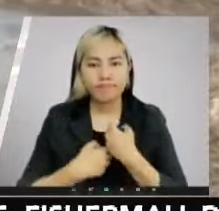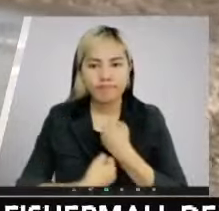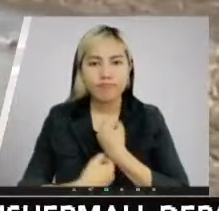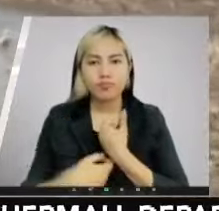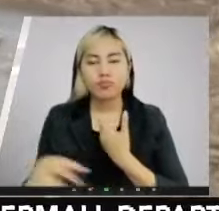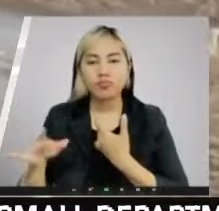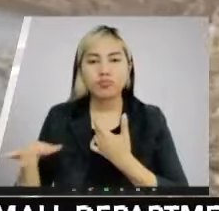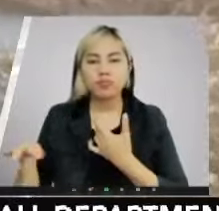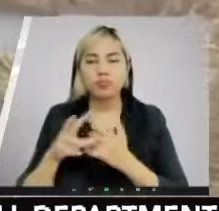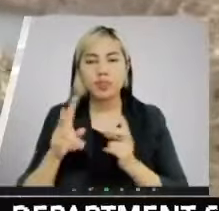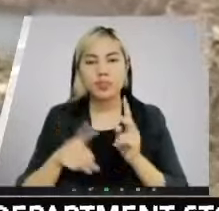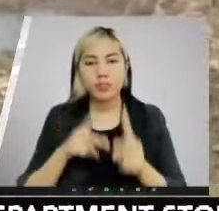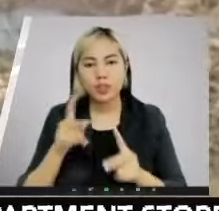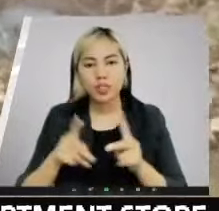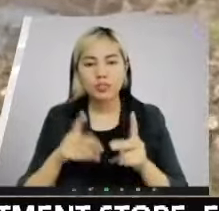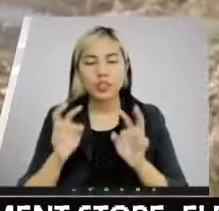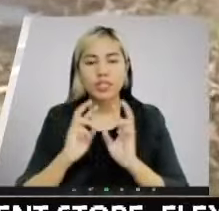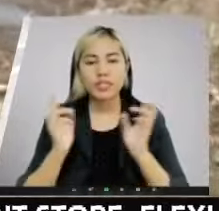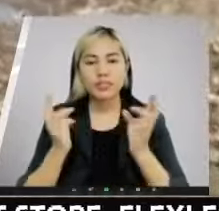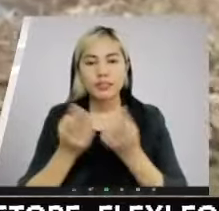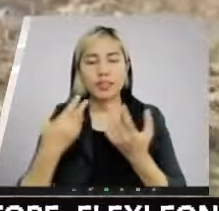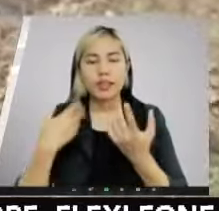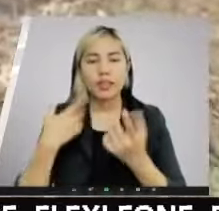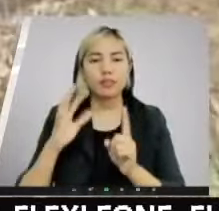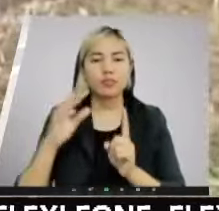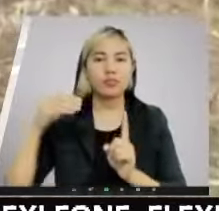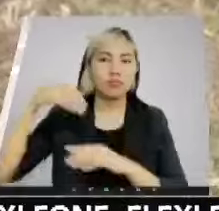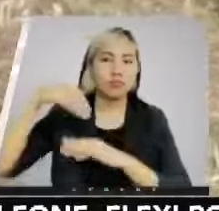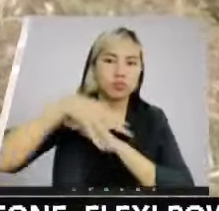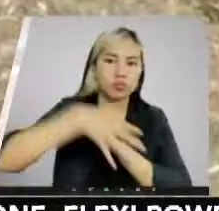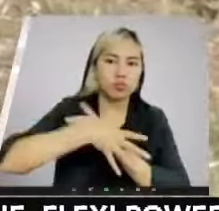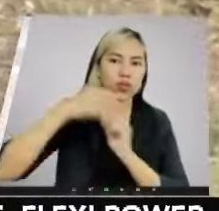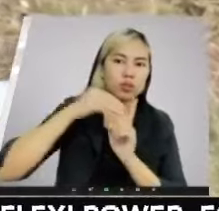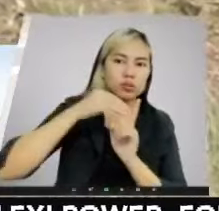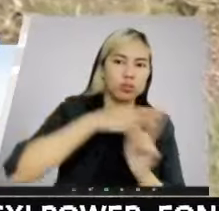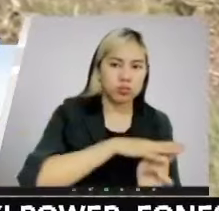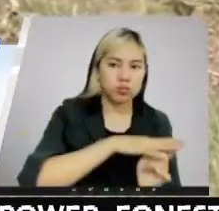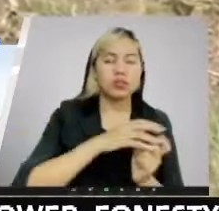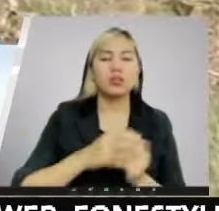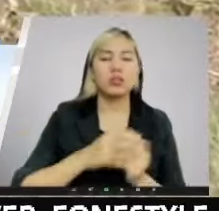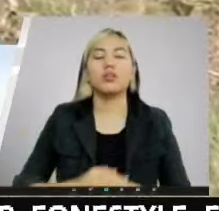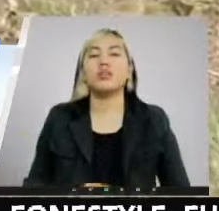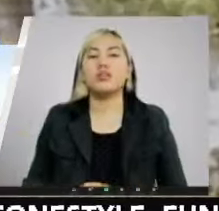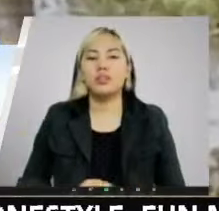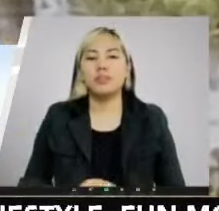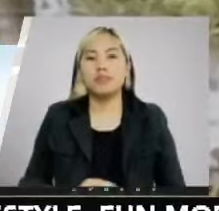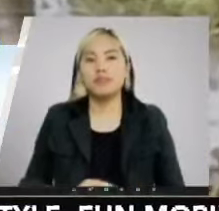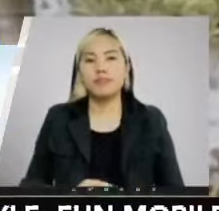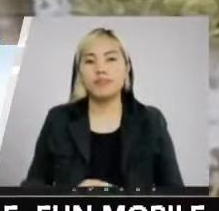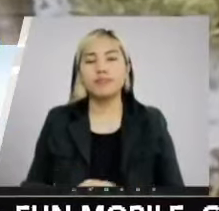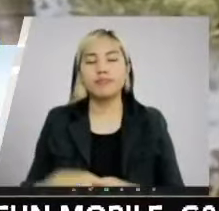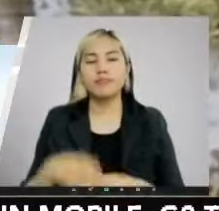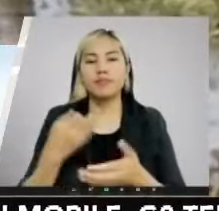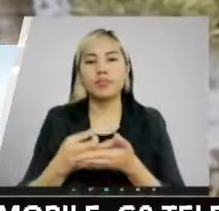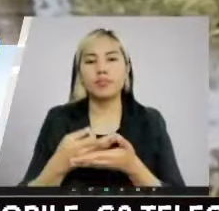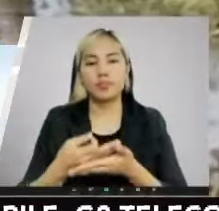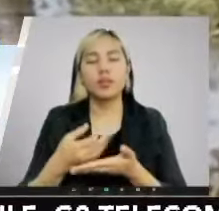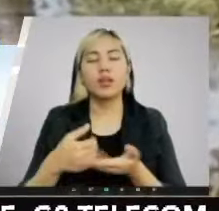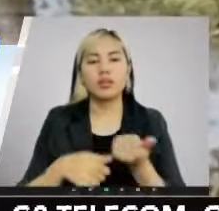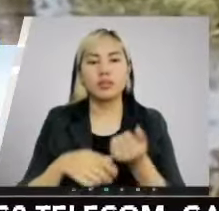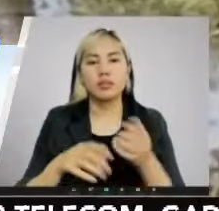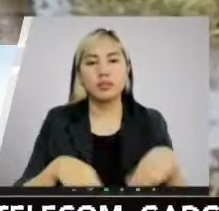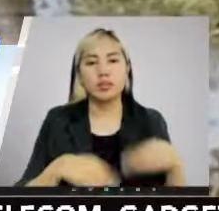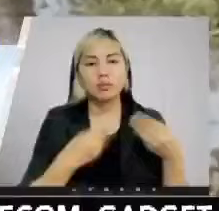Ayon sa CSWDO, nakatagdang makatanggap ng financial assistance ang mga pamilya na naging biktima ng landslide bukod sa mga